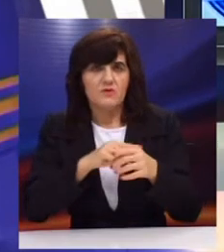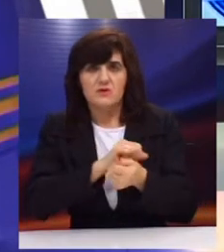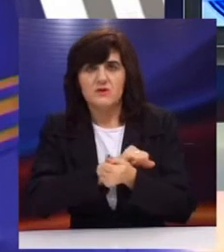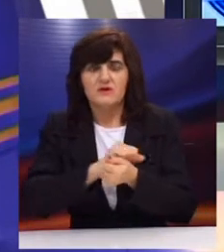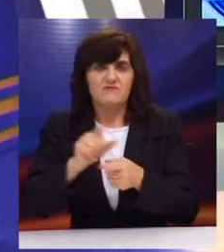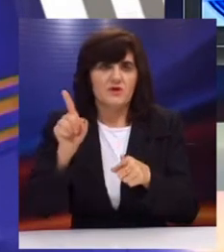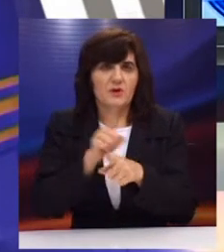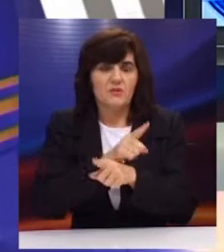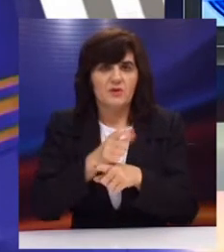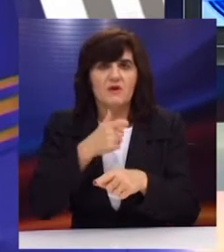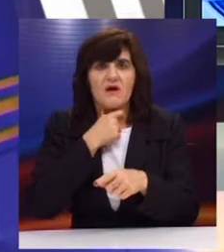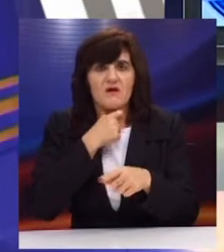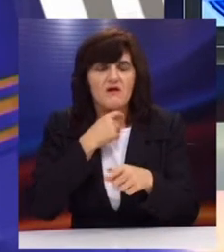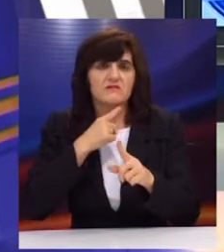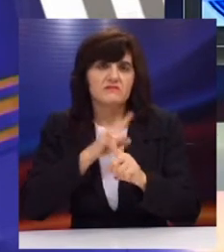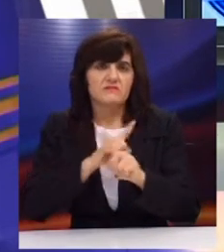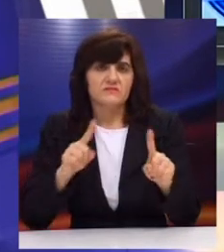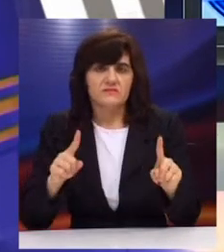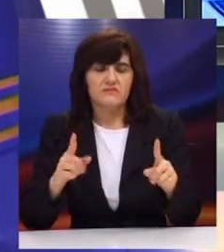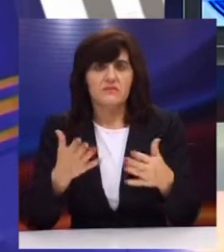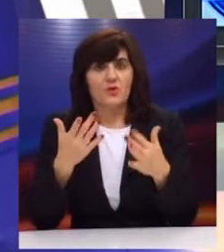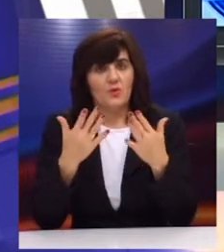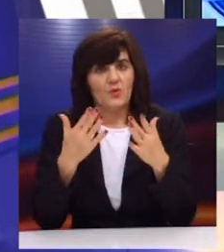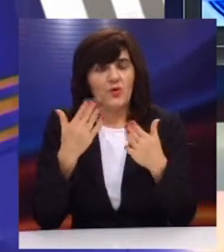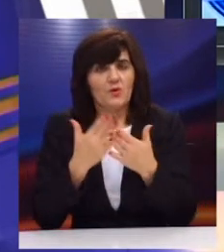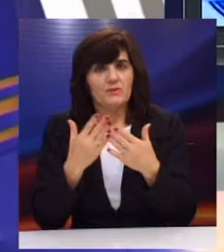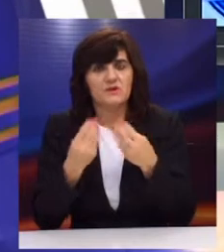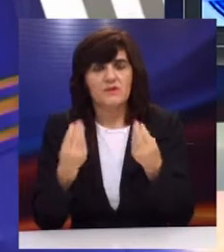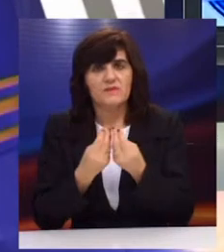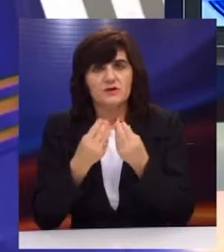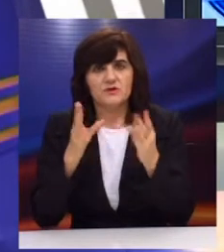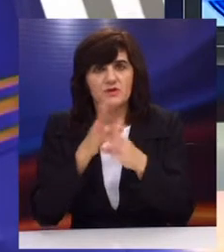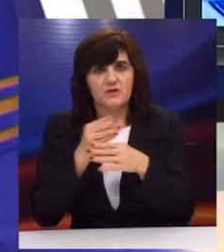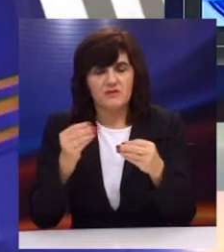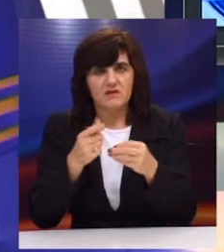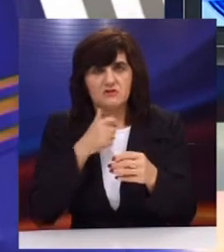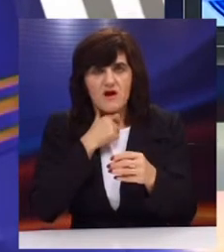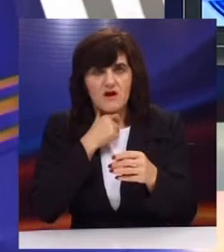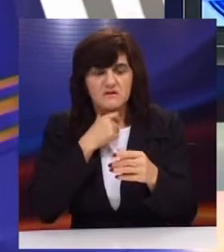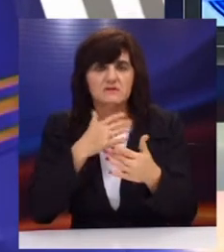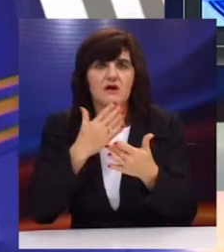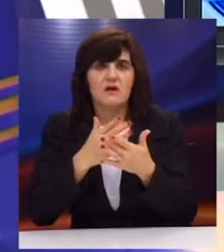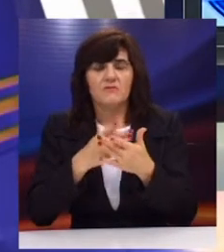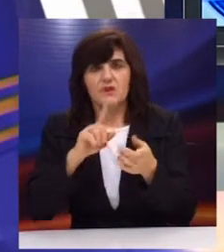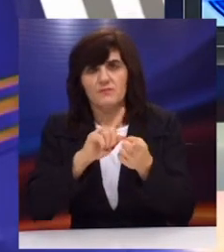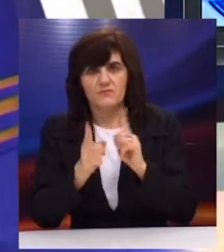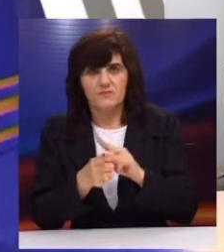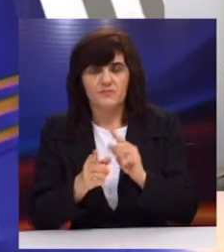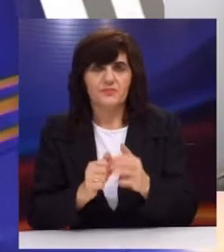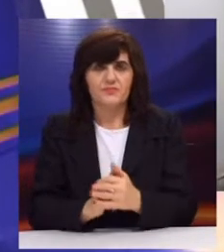potrebni remonti na gasnim i postrojenjima na mazut, a ukoliko dođe do nestašice gasa, osigurane su dovoljne količine